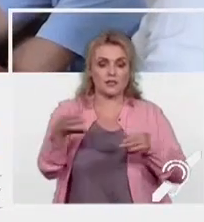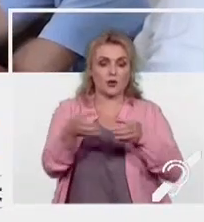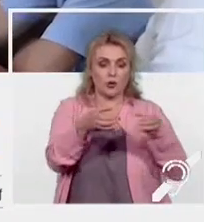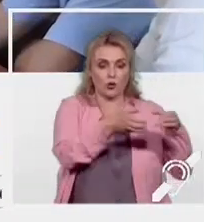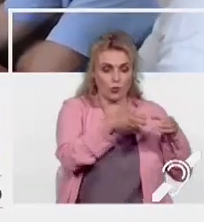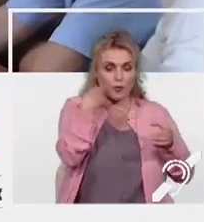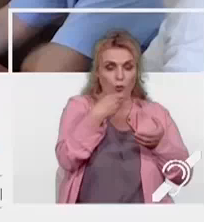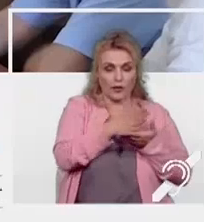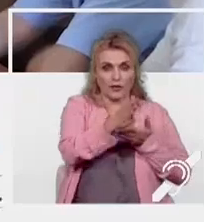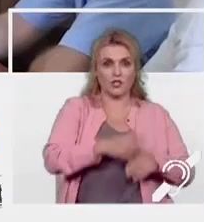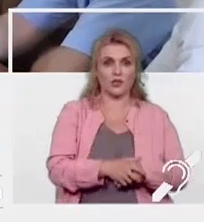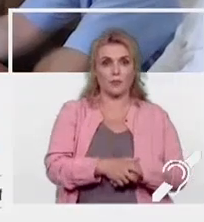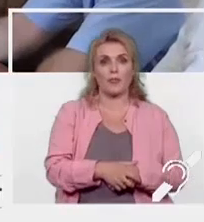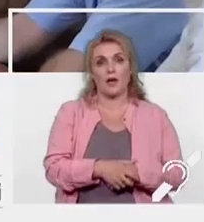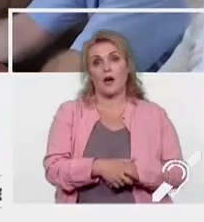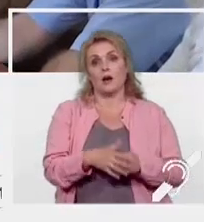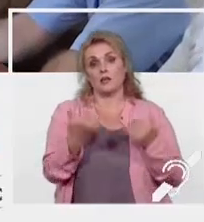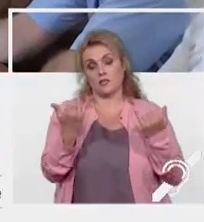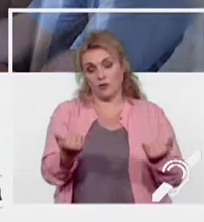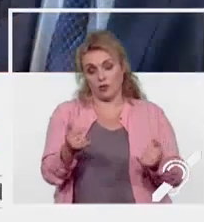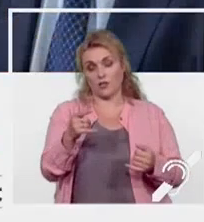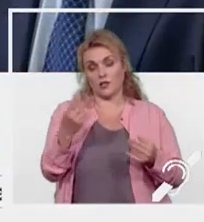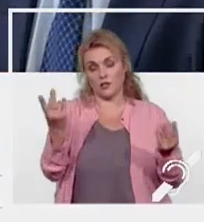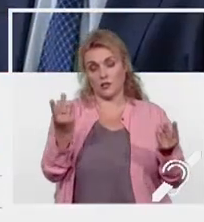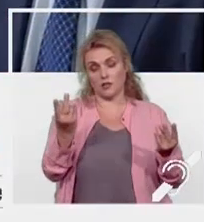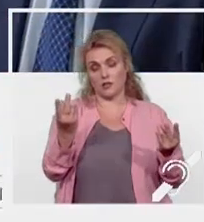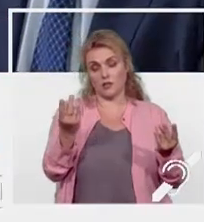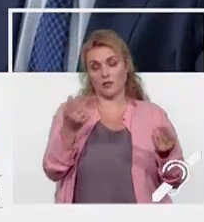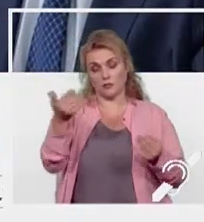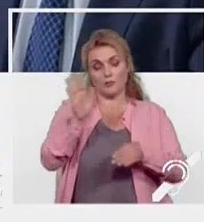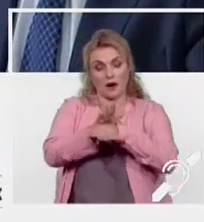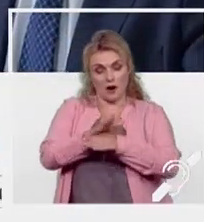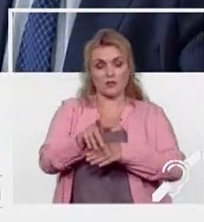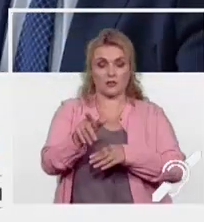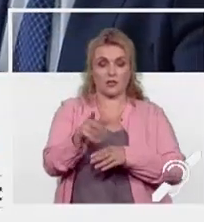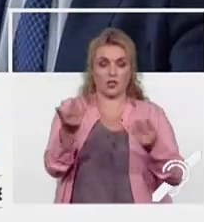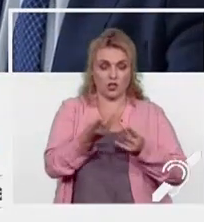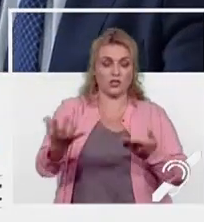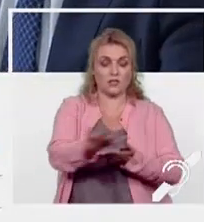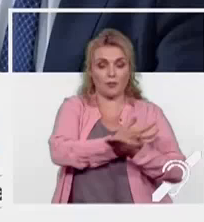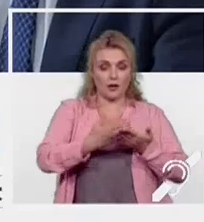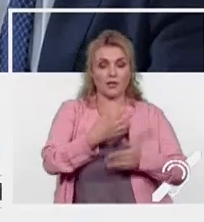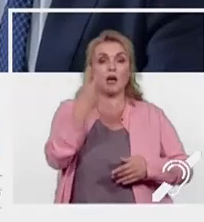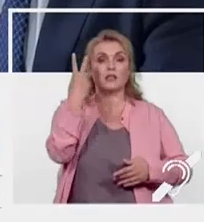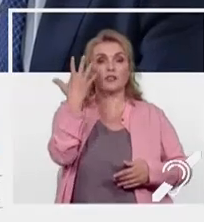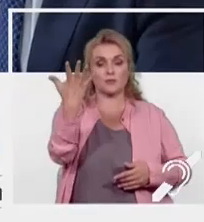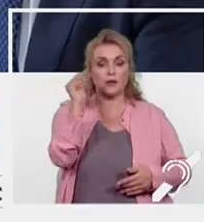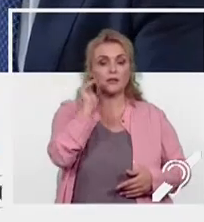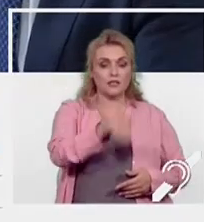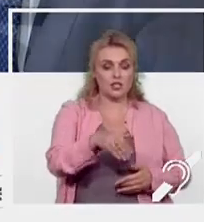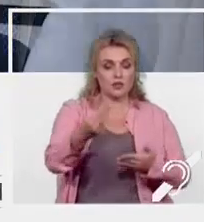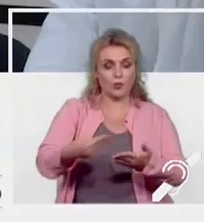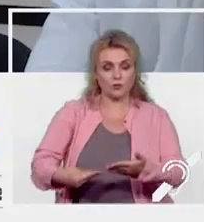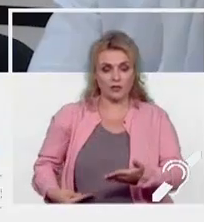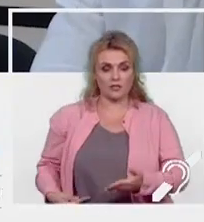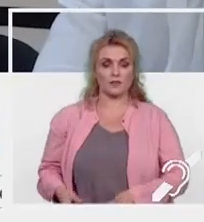primit documentele și listele de subscripție cu 25.000 de semnături pentru susținerea candidatului Alexandru Stoianoglu la